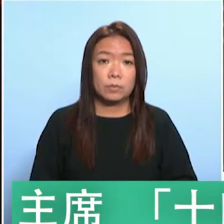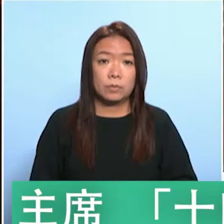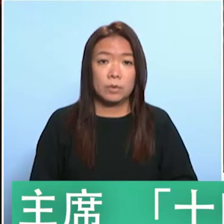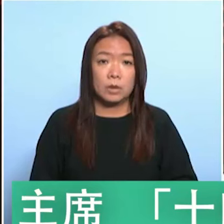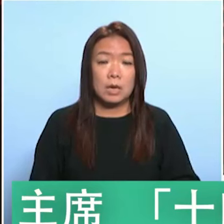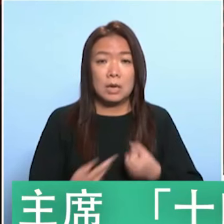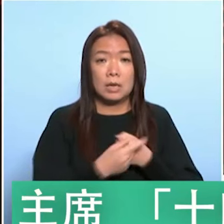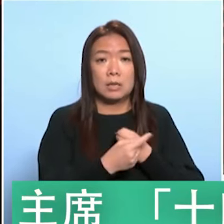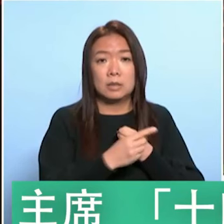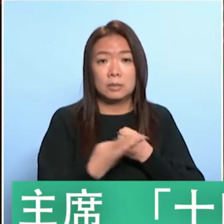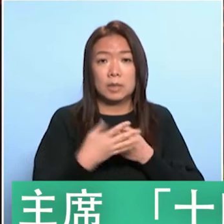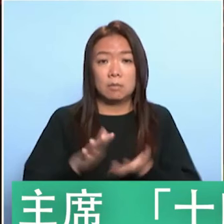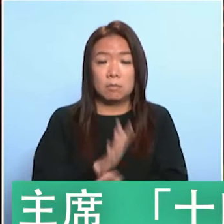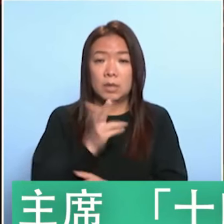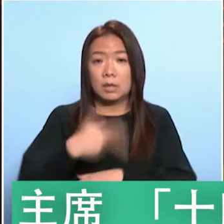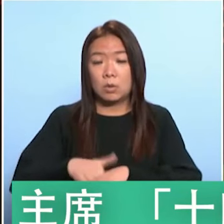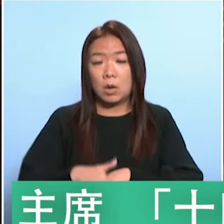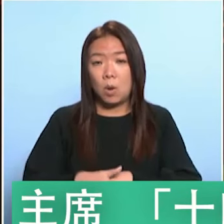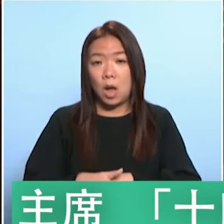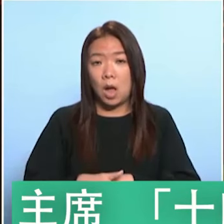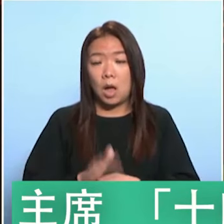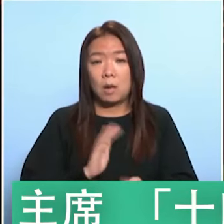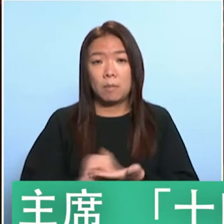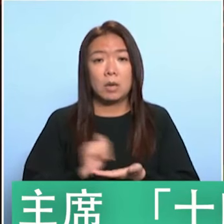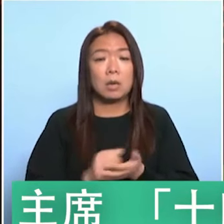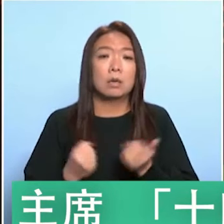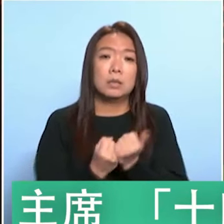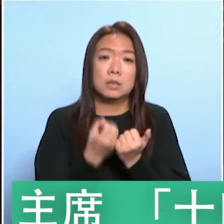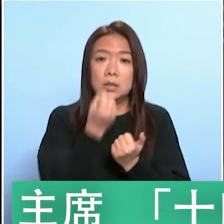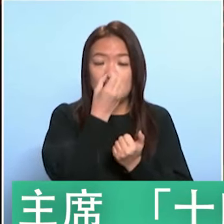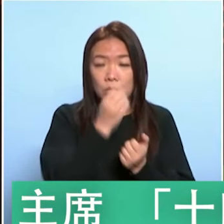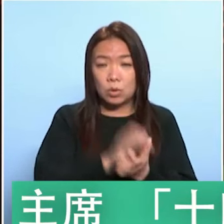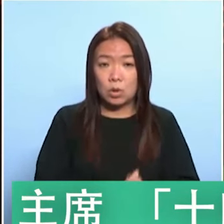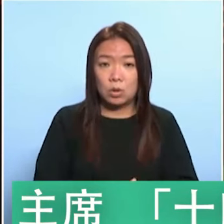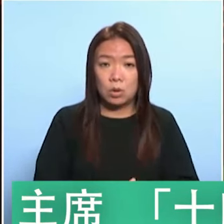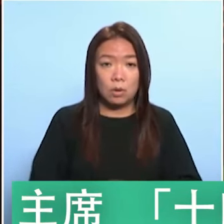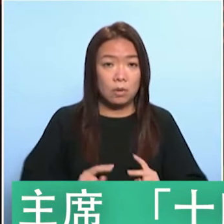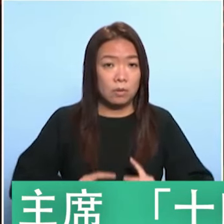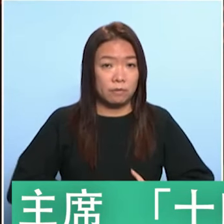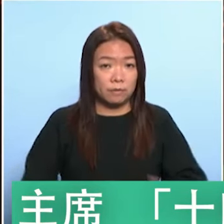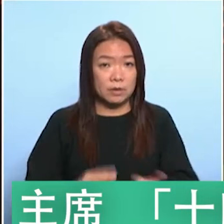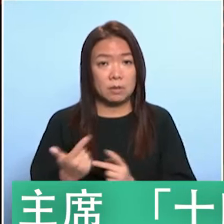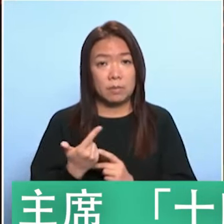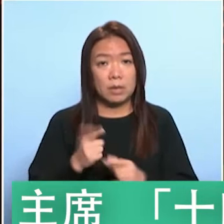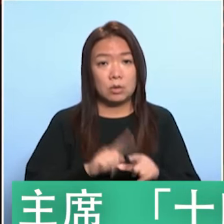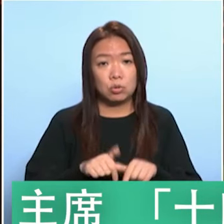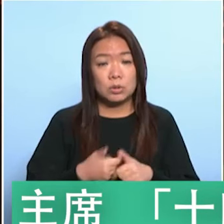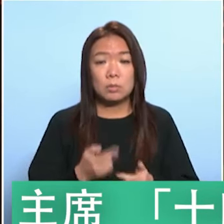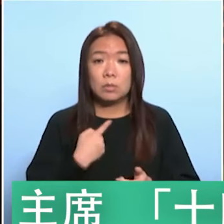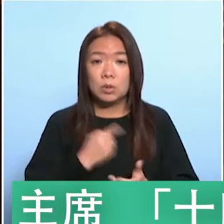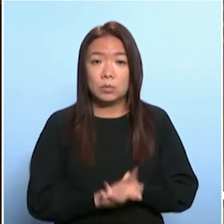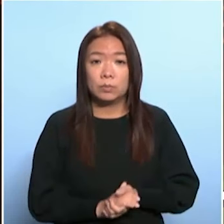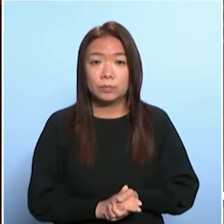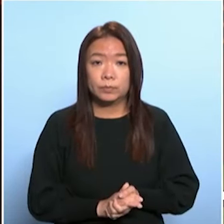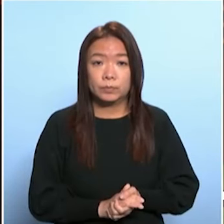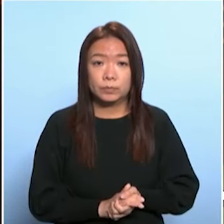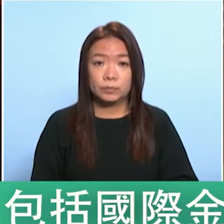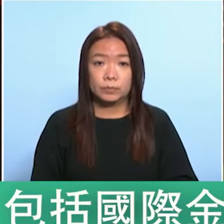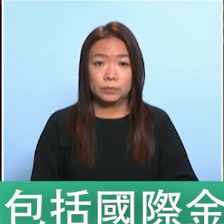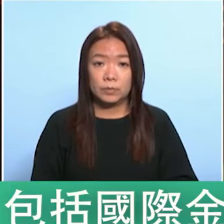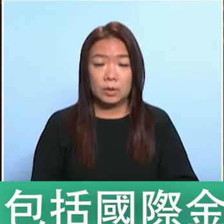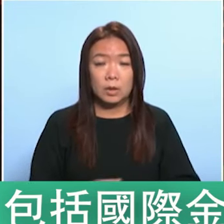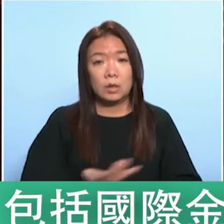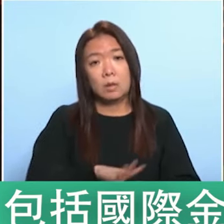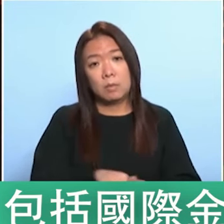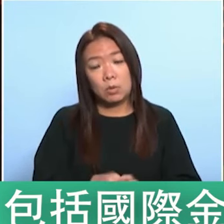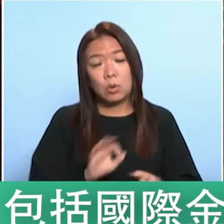席，十四五規劃明確支持香港發展八大中心，包